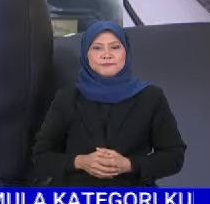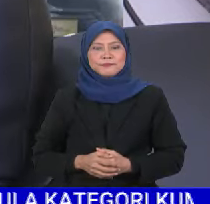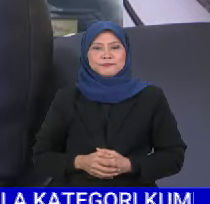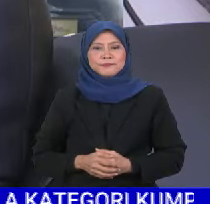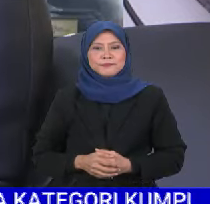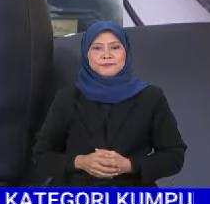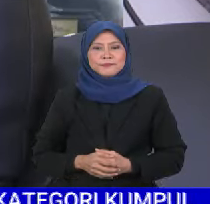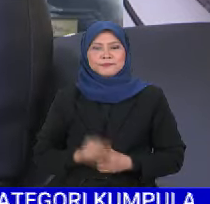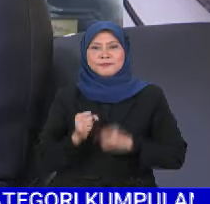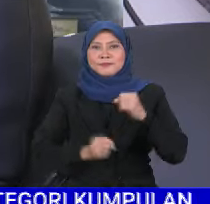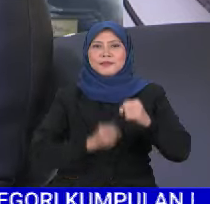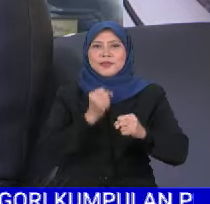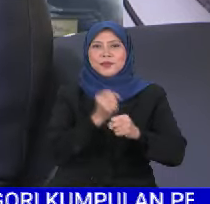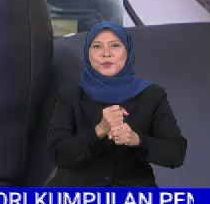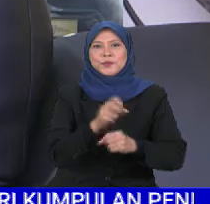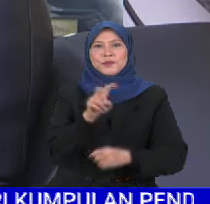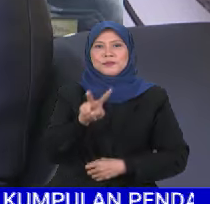Pada tahun